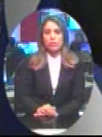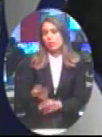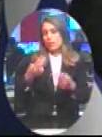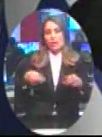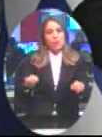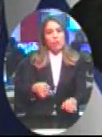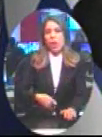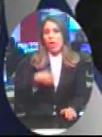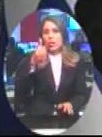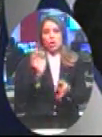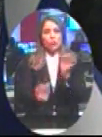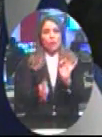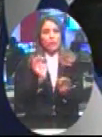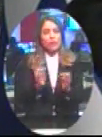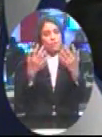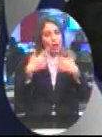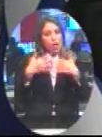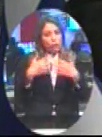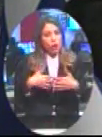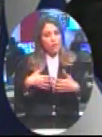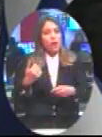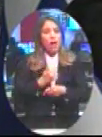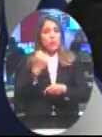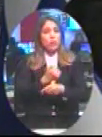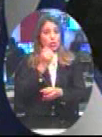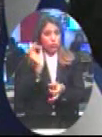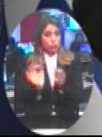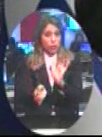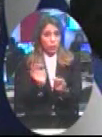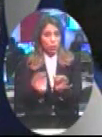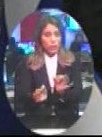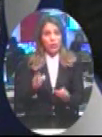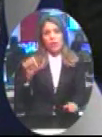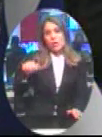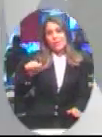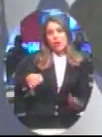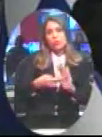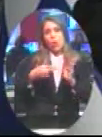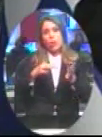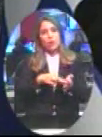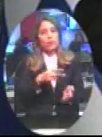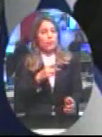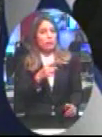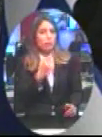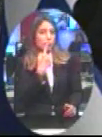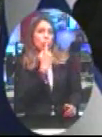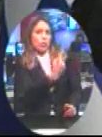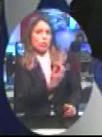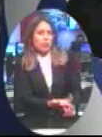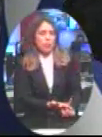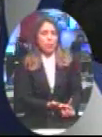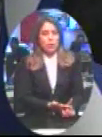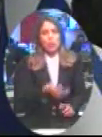מתוך מחשבה שמלאכת השיפוט היא חלילה תוכנית כבקשתך. בית המשפט לעולם